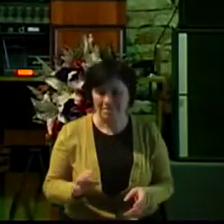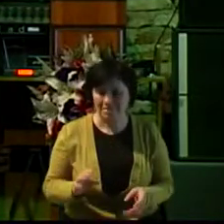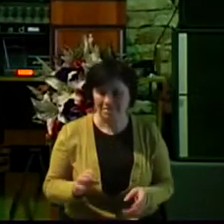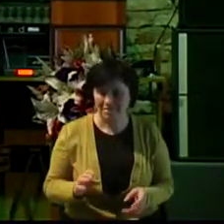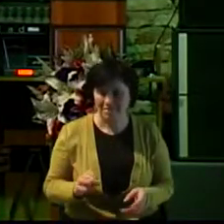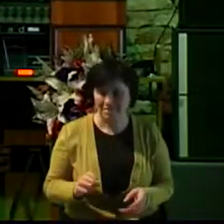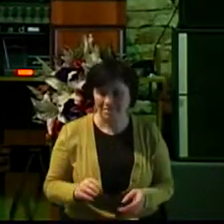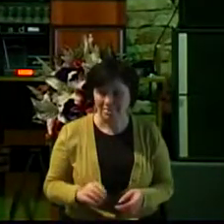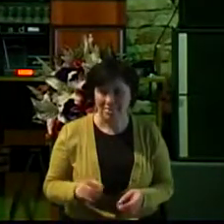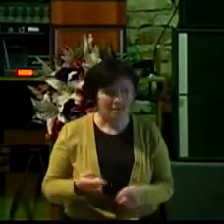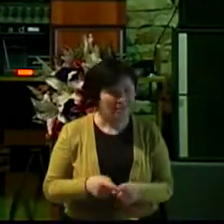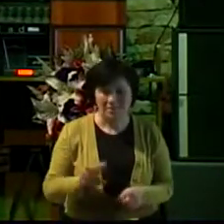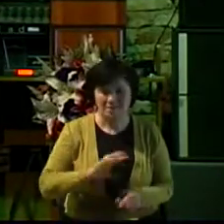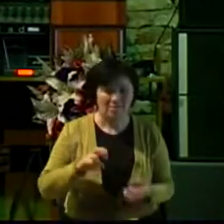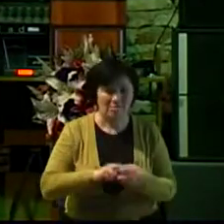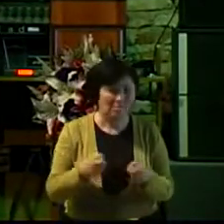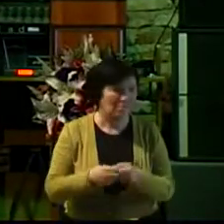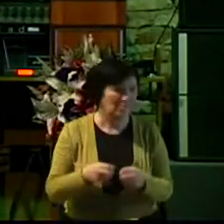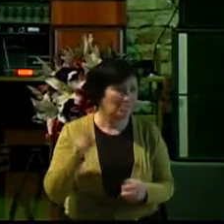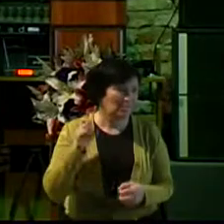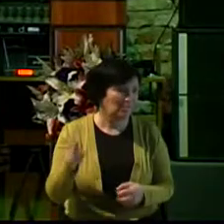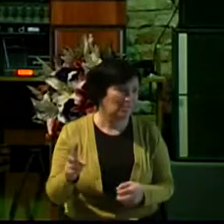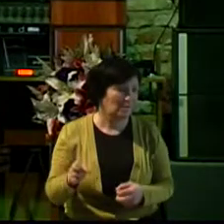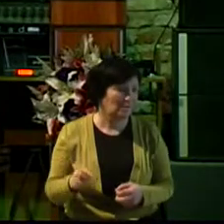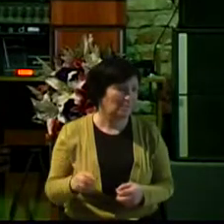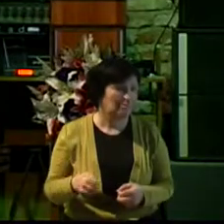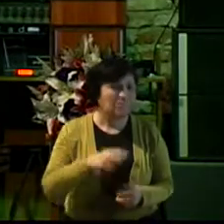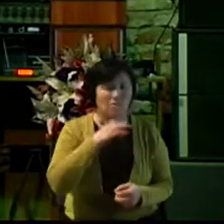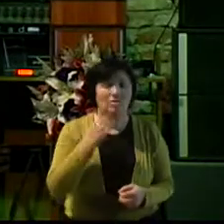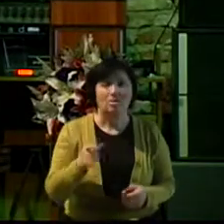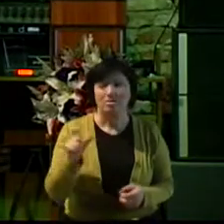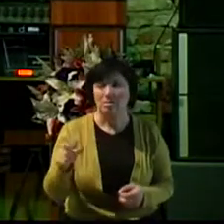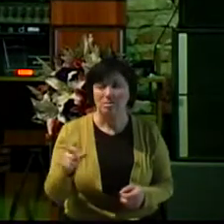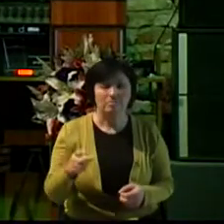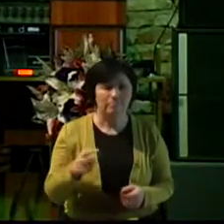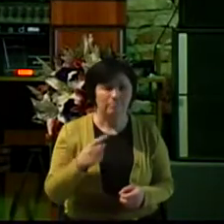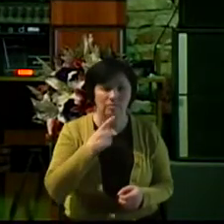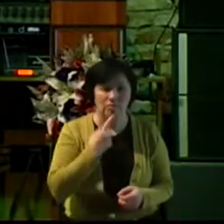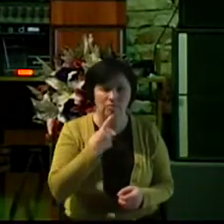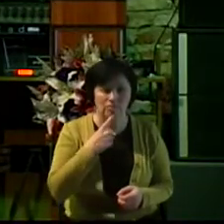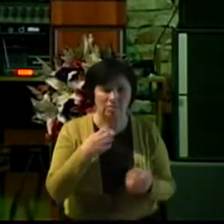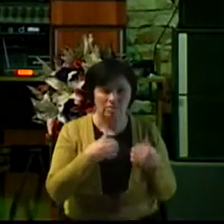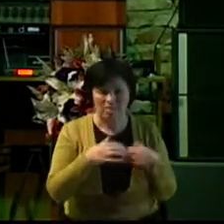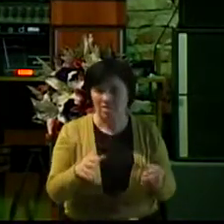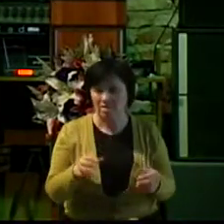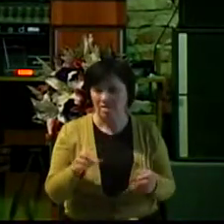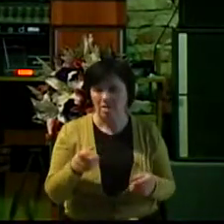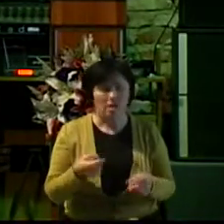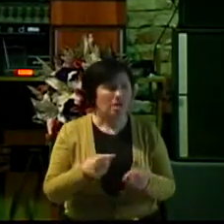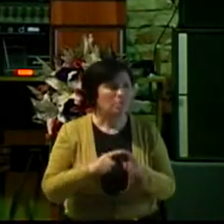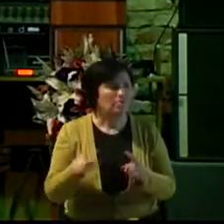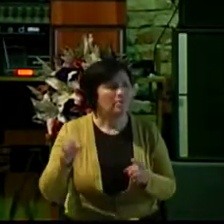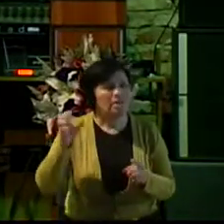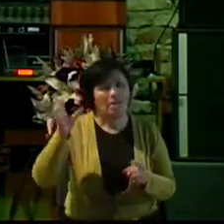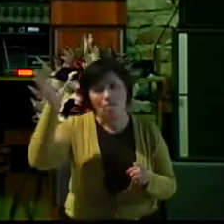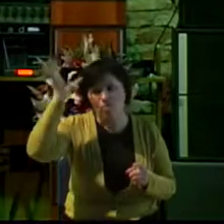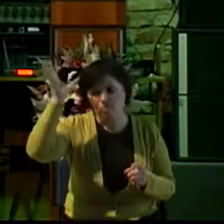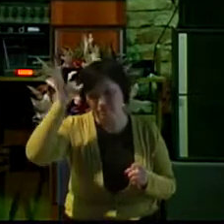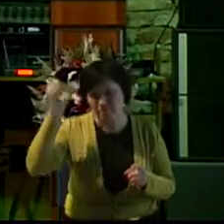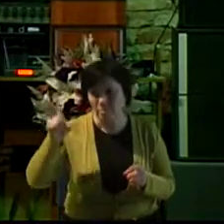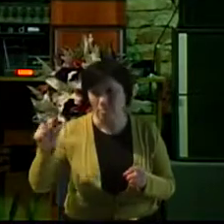мы, молясь верой и уповая на Него, доверяли, что Он отвечает нам, и Он желает нам лучшего. И, возможно,